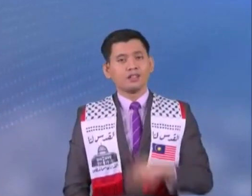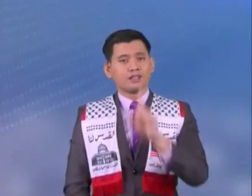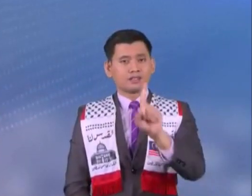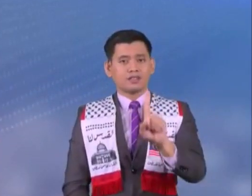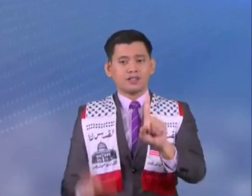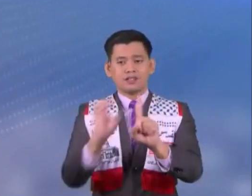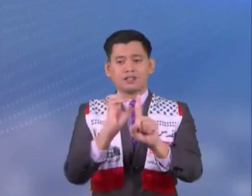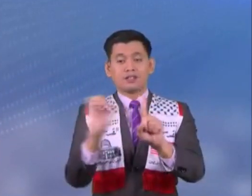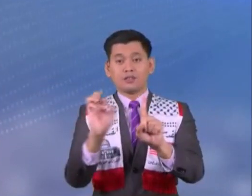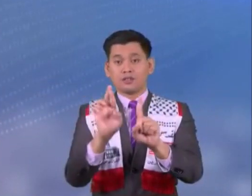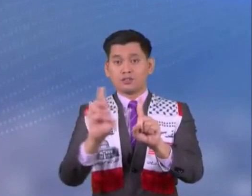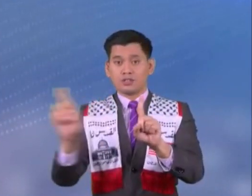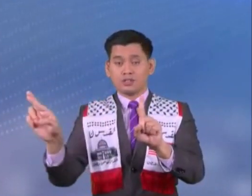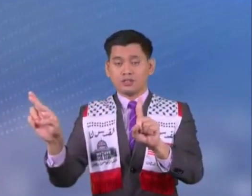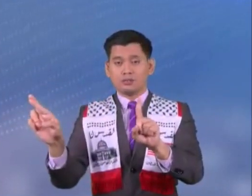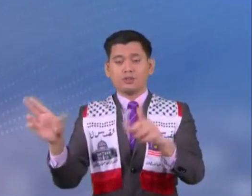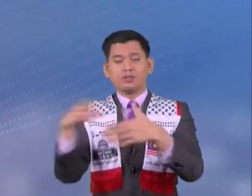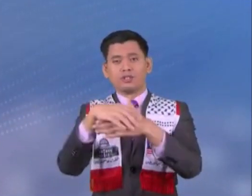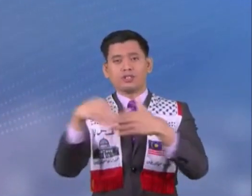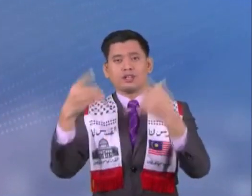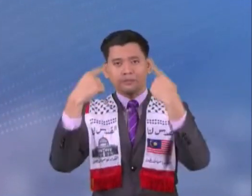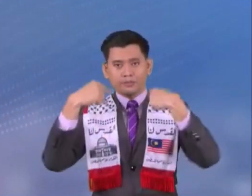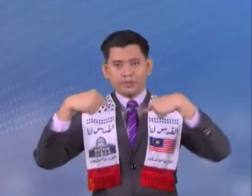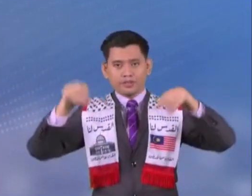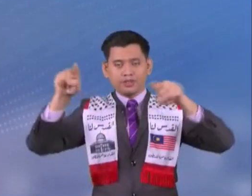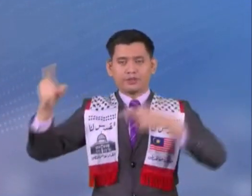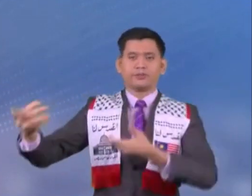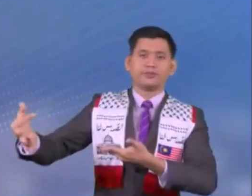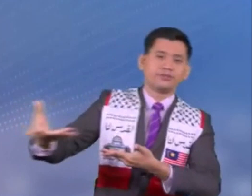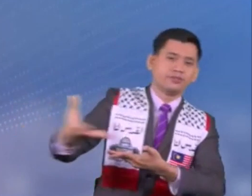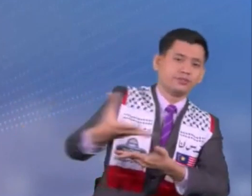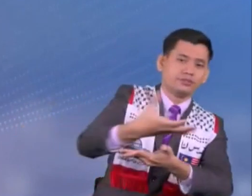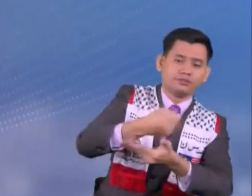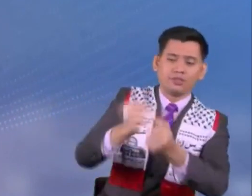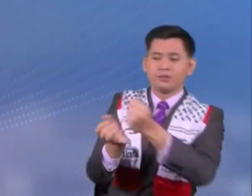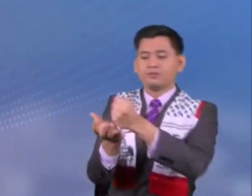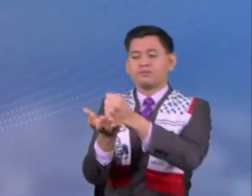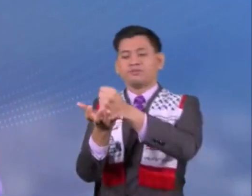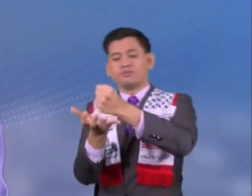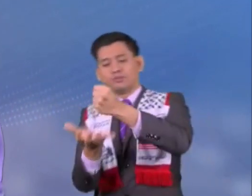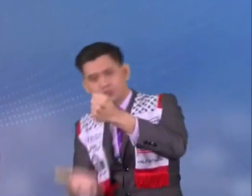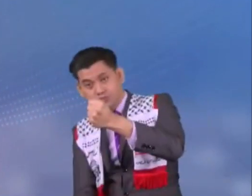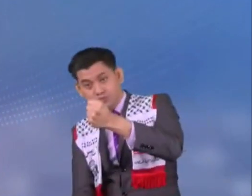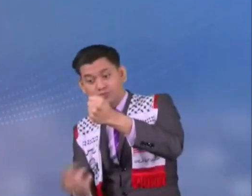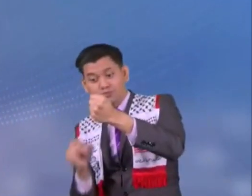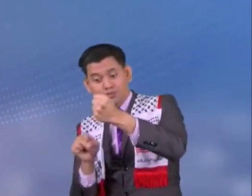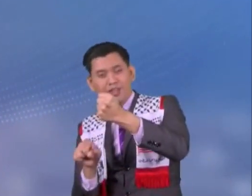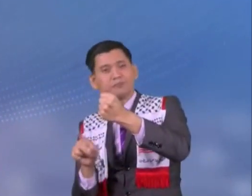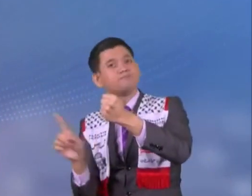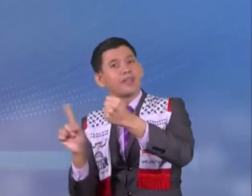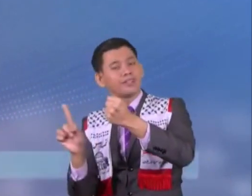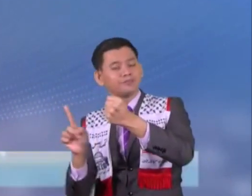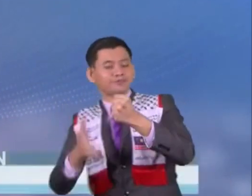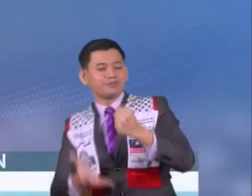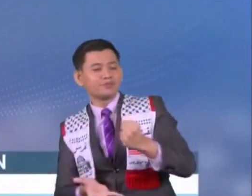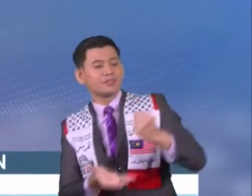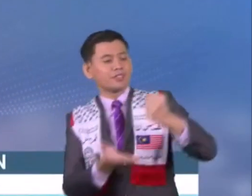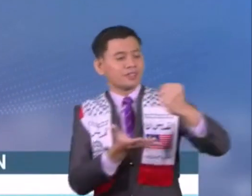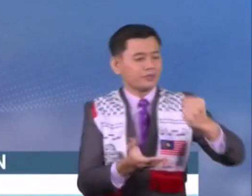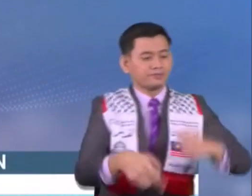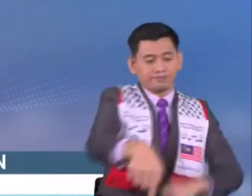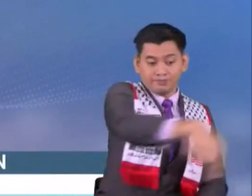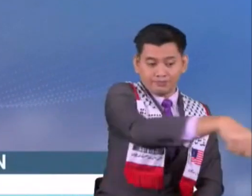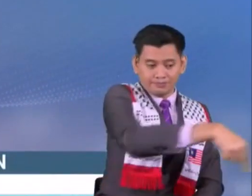100,000 ringgit berjaya dikumpul Perbadanan Pembangunan Perdagangan Luar Malaysia Matrid untuk disumbangkan kepada tabung